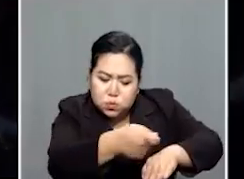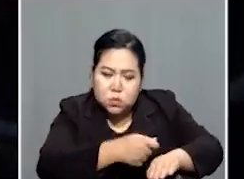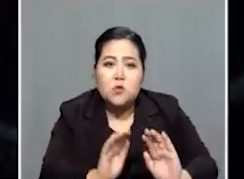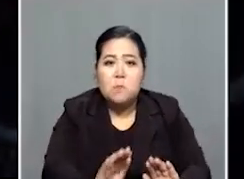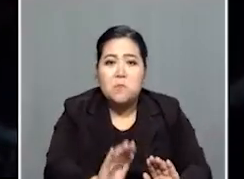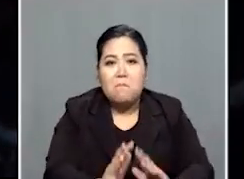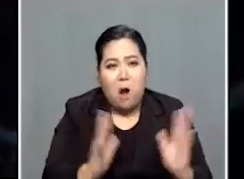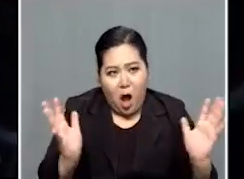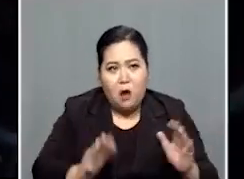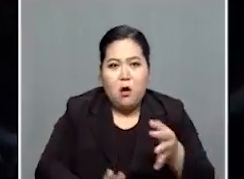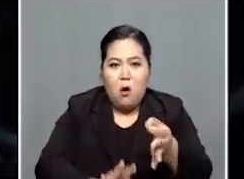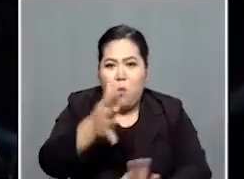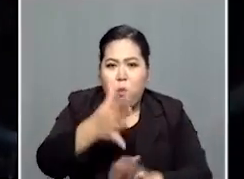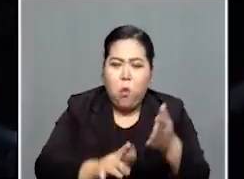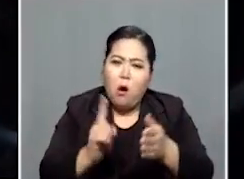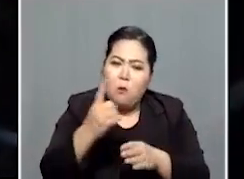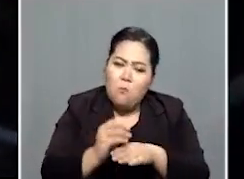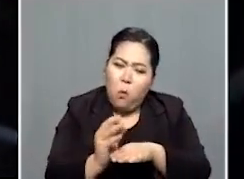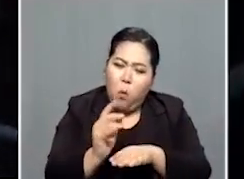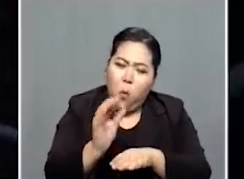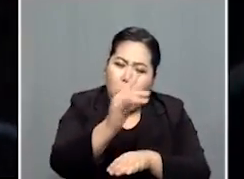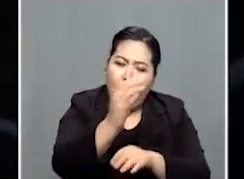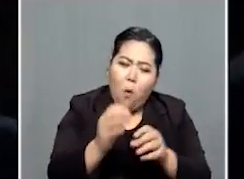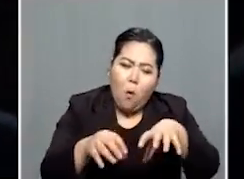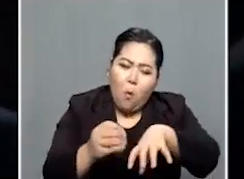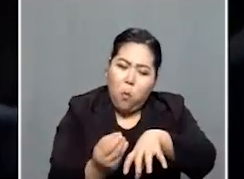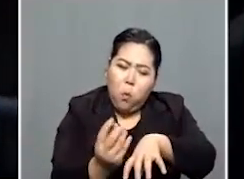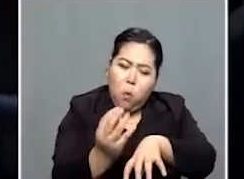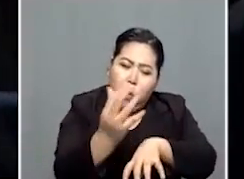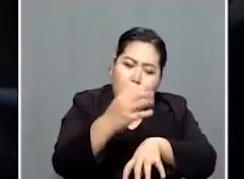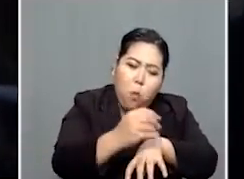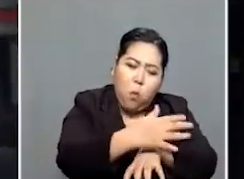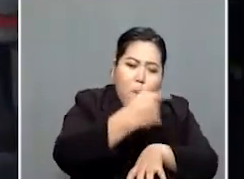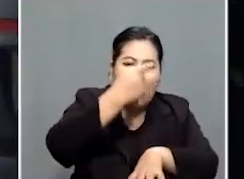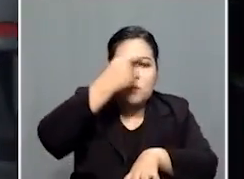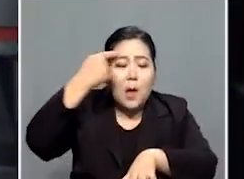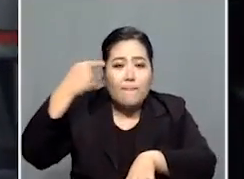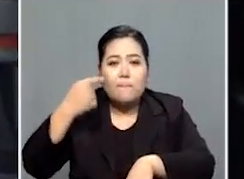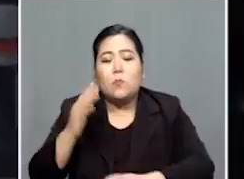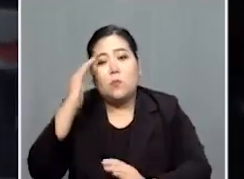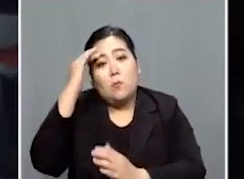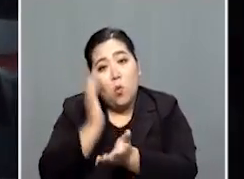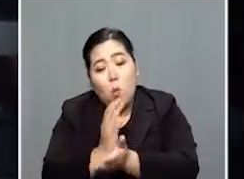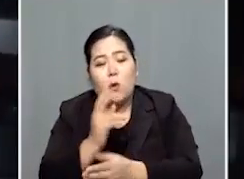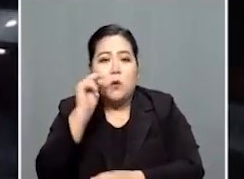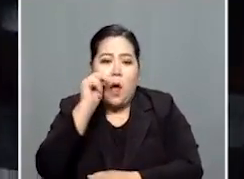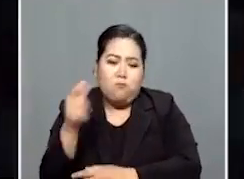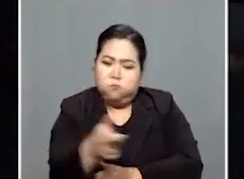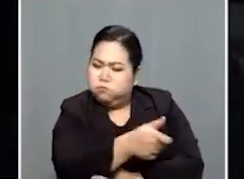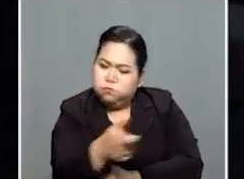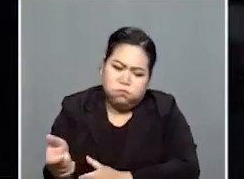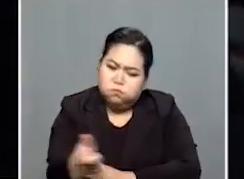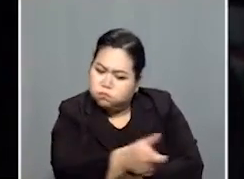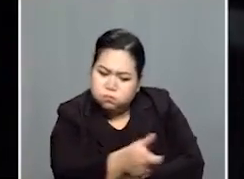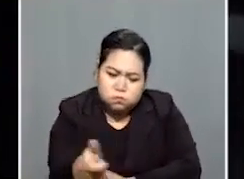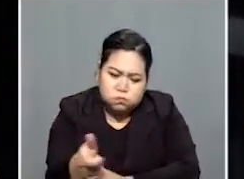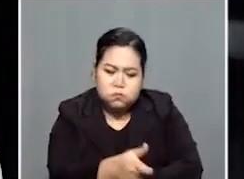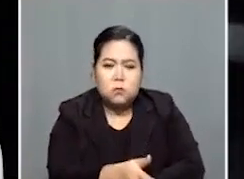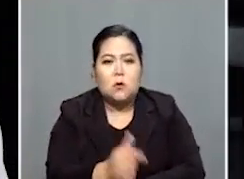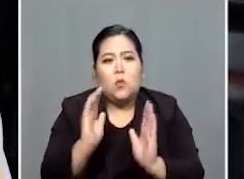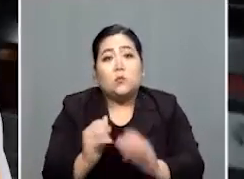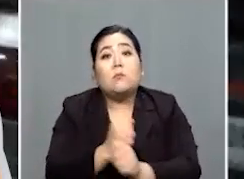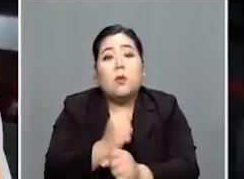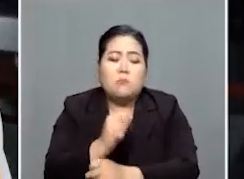คะก็มีกลุ่มควันออกมานะคะตอนแรกแล้วเจ้าหน้าที่ก็ปิดถนนแล้วก็ทำการสกัดนะฉีดน้ำสกัด30นาทีก็ควบคุมไฟ